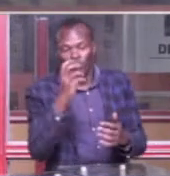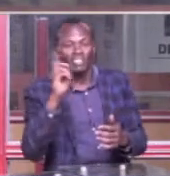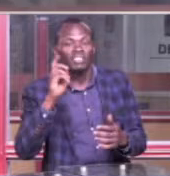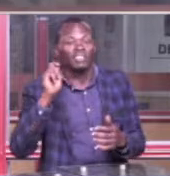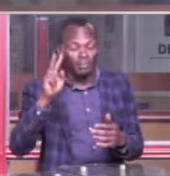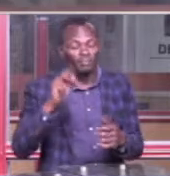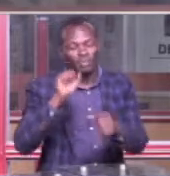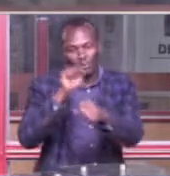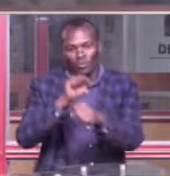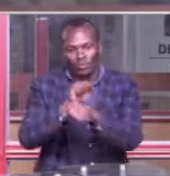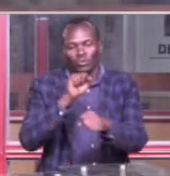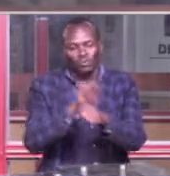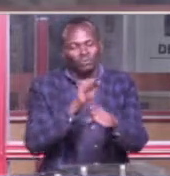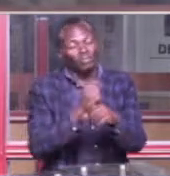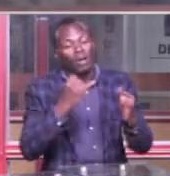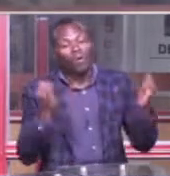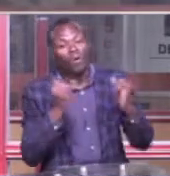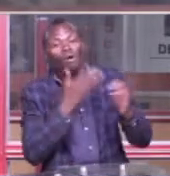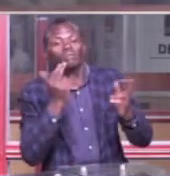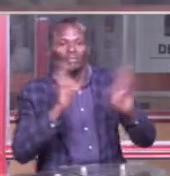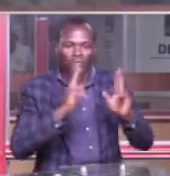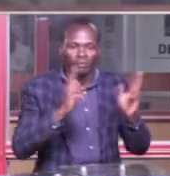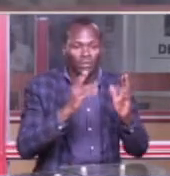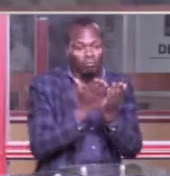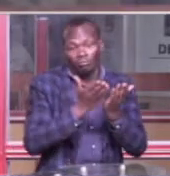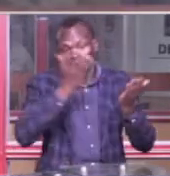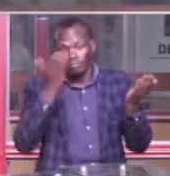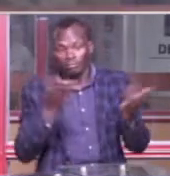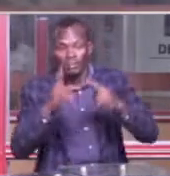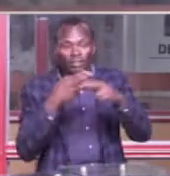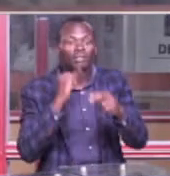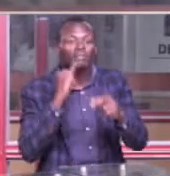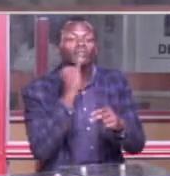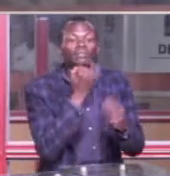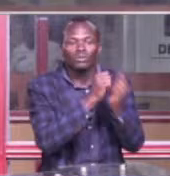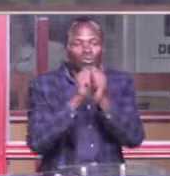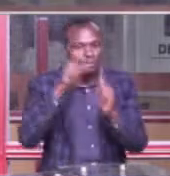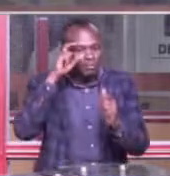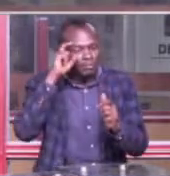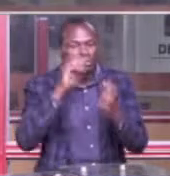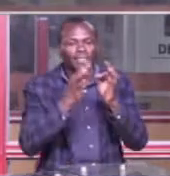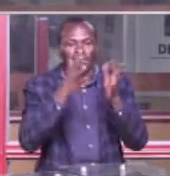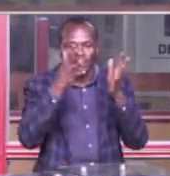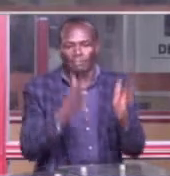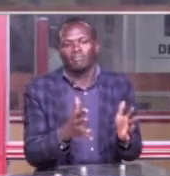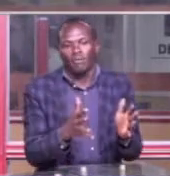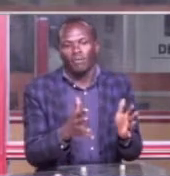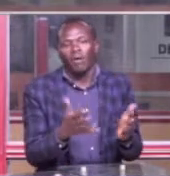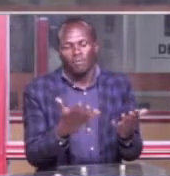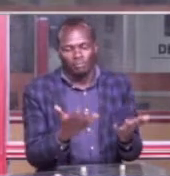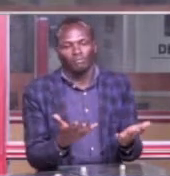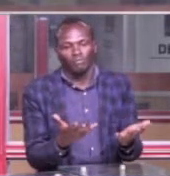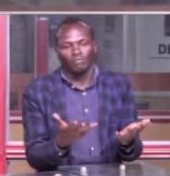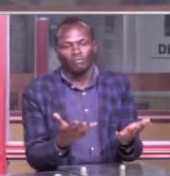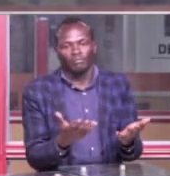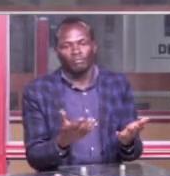kukandeka na kama sukuru mumbujivu ndisero anja Julius na munangiru chams Isaac gawe na kusubizo kubanga tuja kujana gonga manji dala